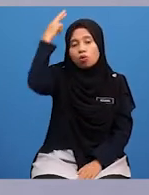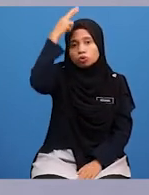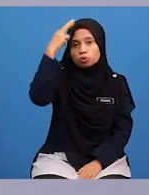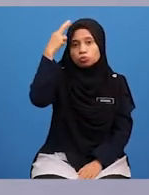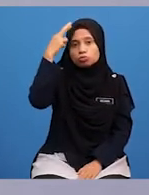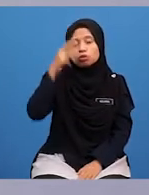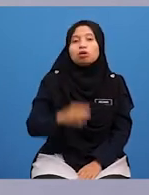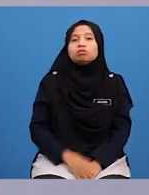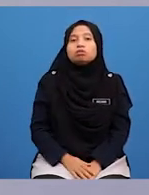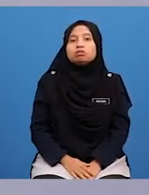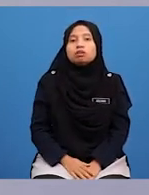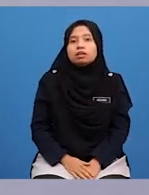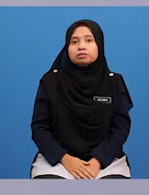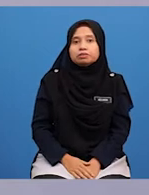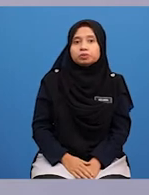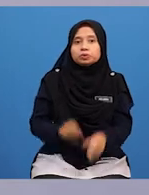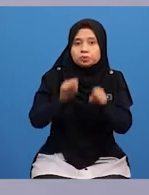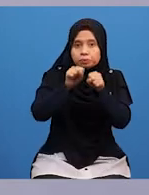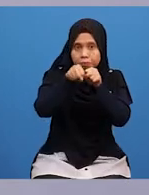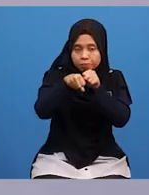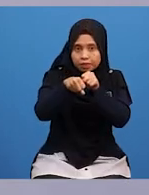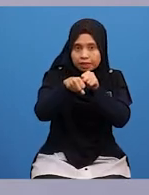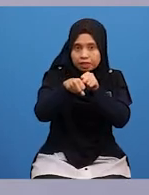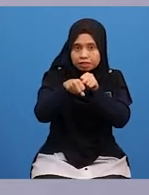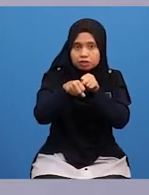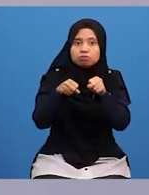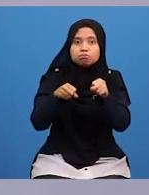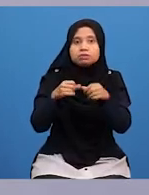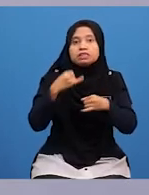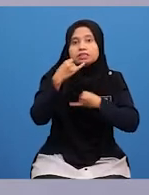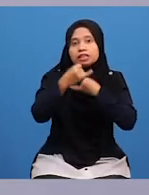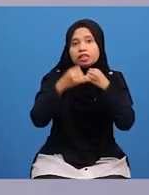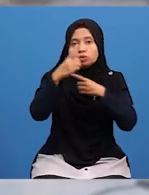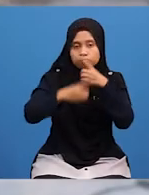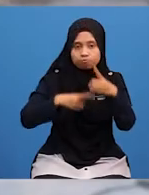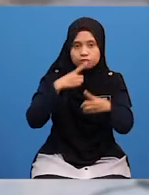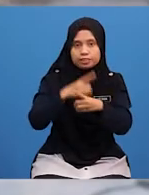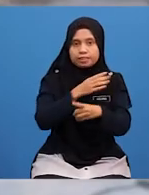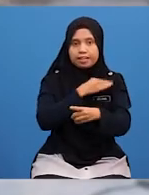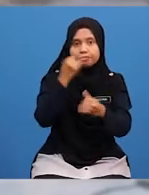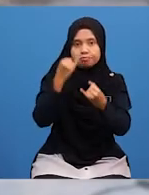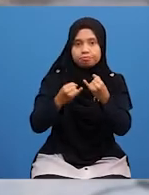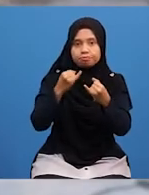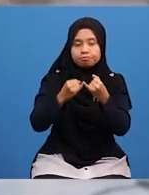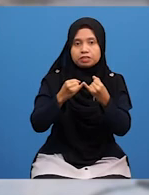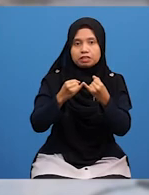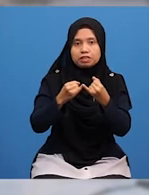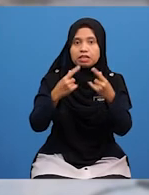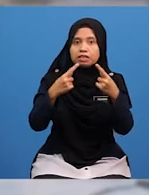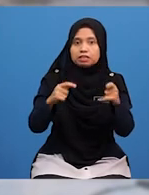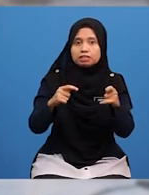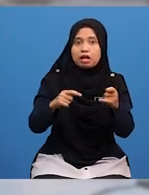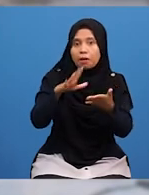Rasulullah SAW agar berjaya dunia dan akhirat. Kesimpulan.